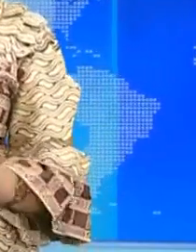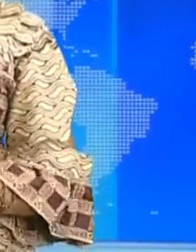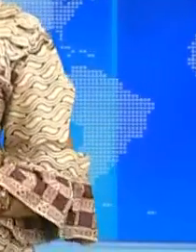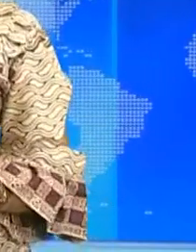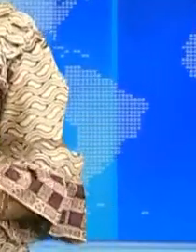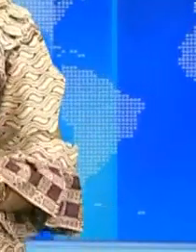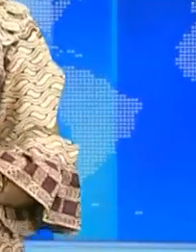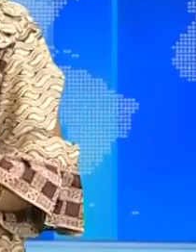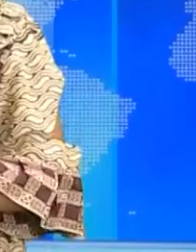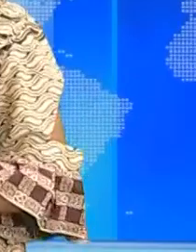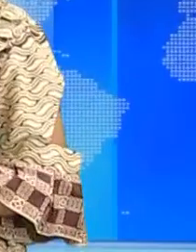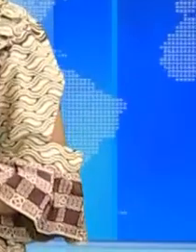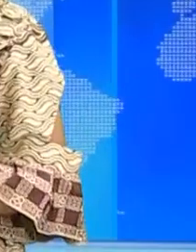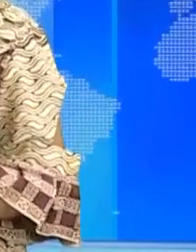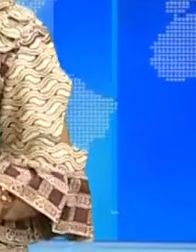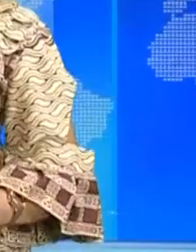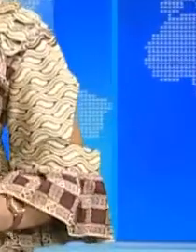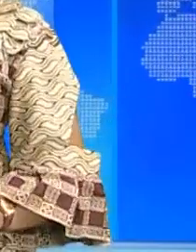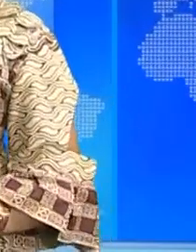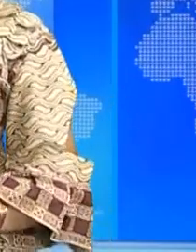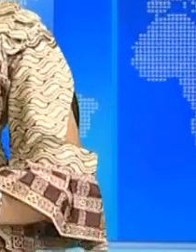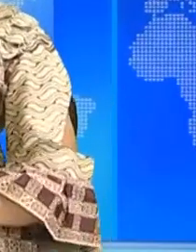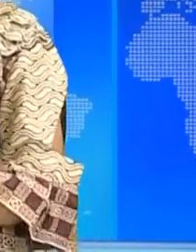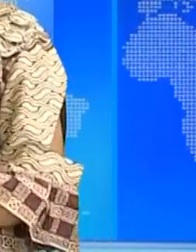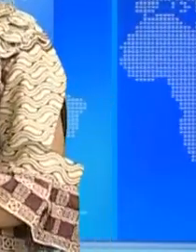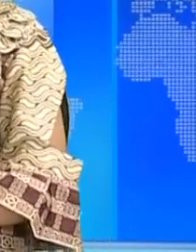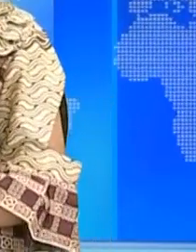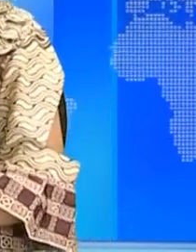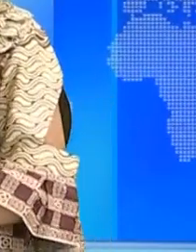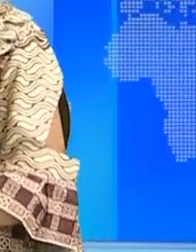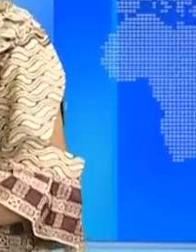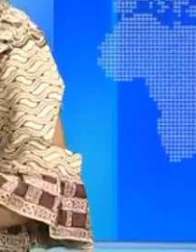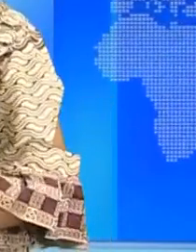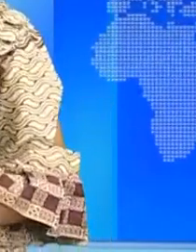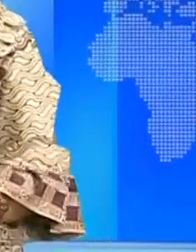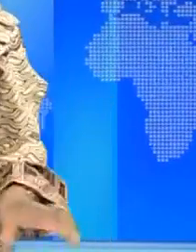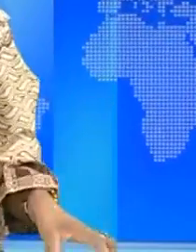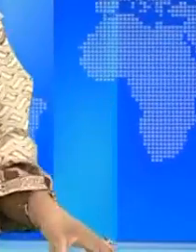à moi, je vous retrouve le jeudi prochain à la même heure, avec la même ardeur. Bonsoir chez vous.